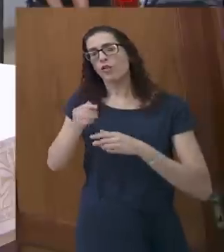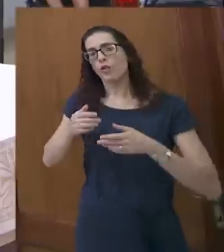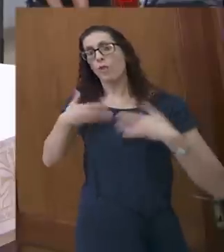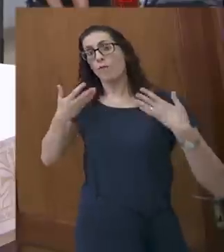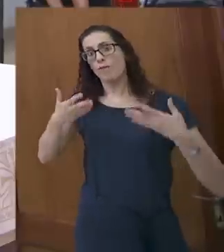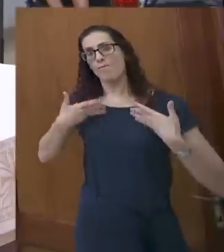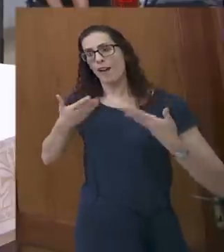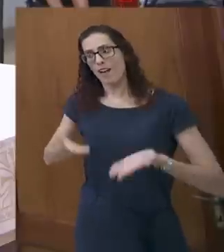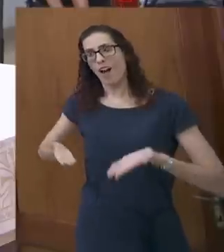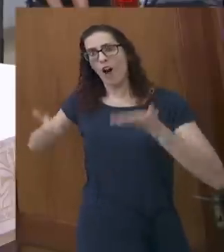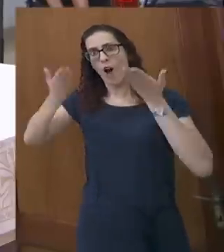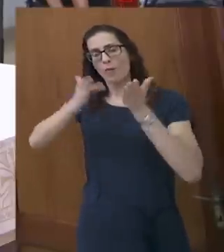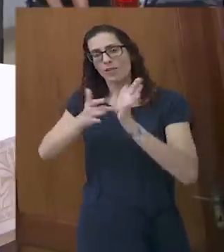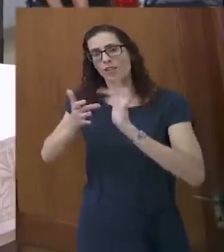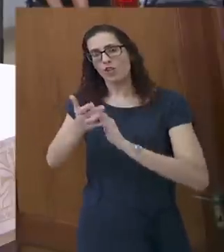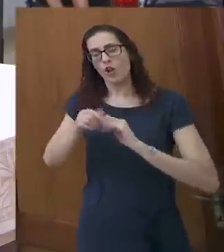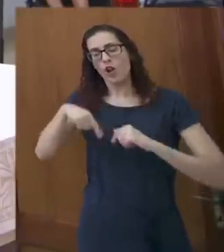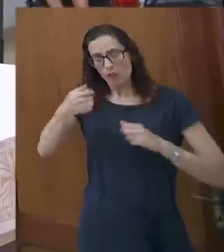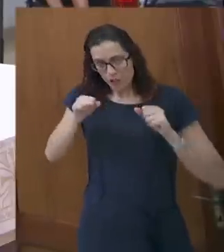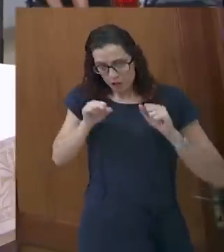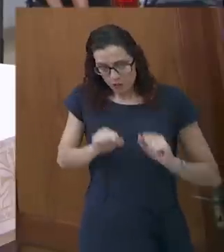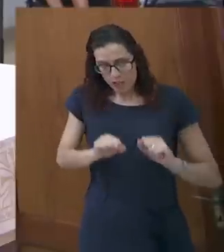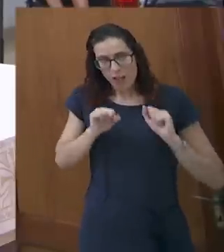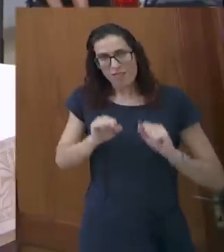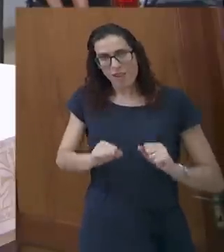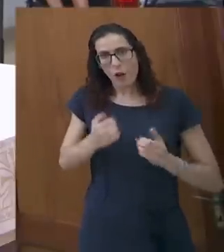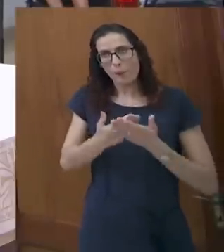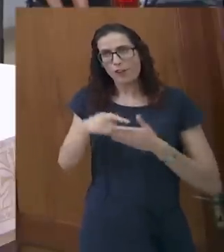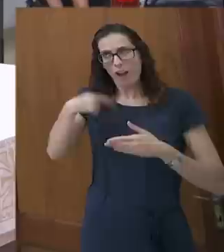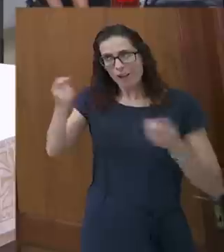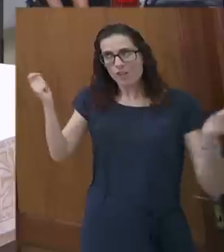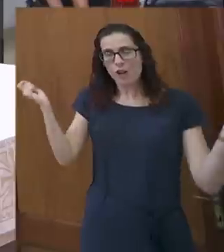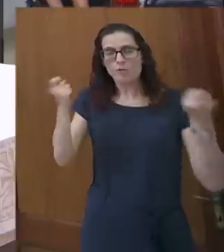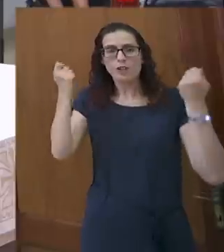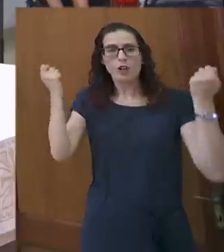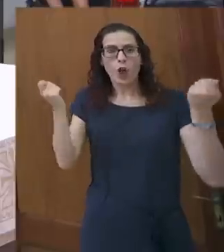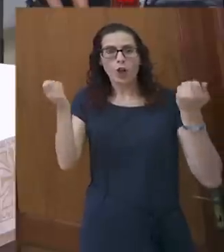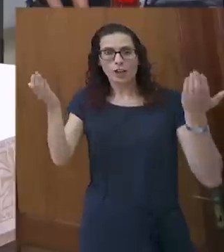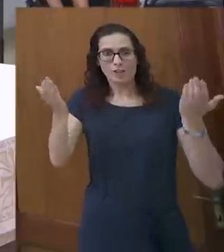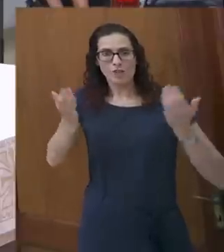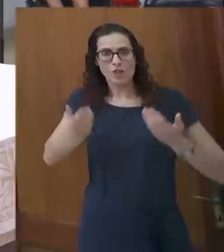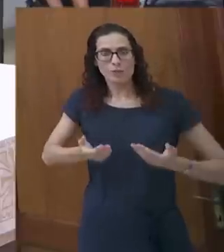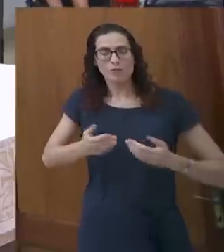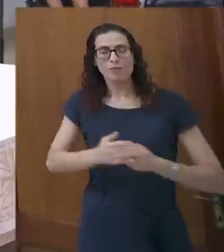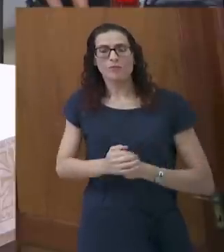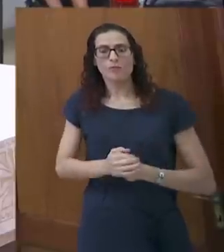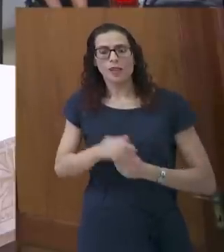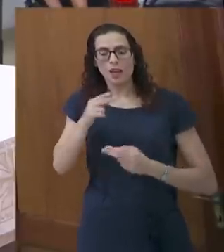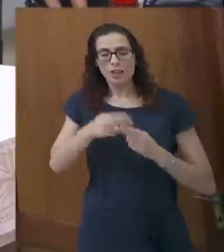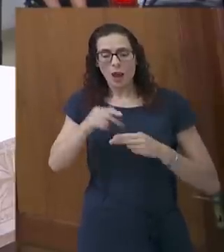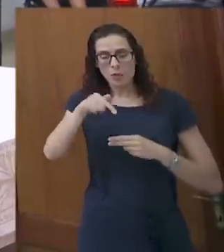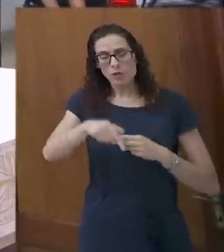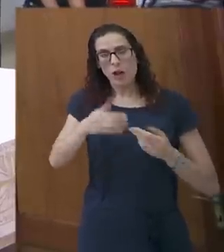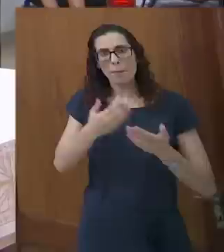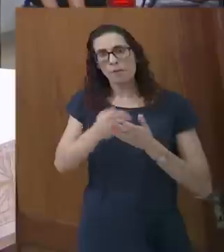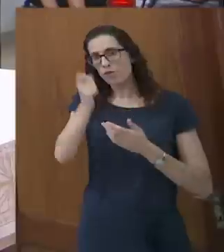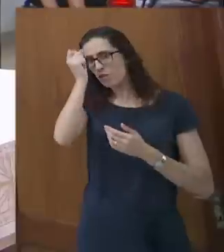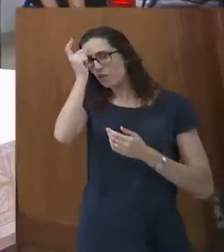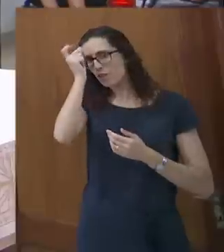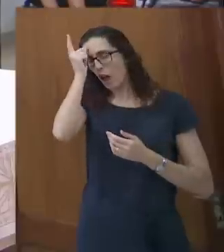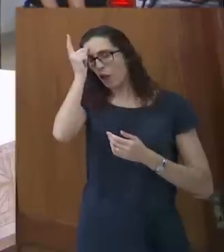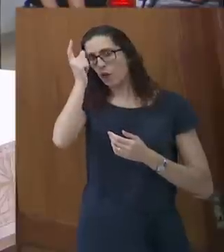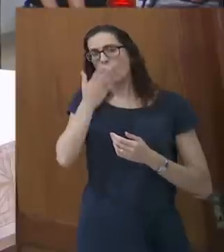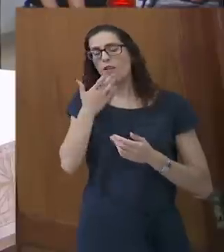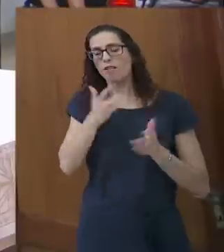tijek, nistennewk samma tiġi fi gloria. Għalek kaħna unamlu dam b'tifkira tal-mewtu l-għawmin ta' Sidna